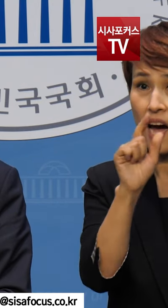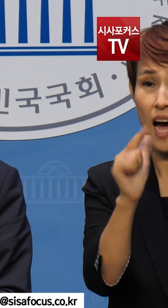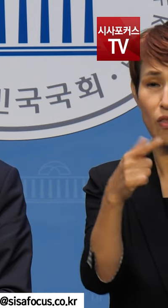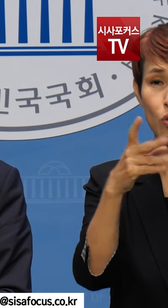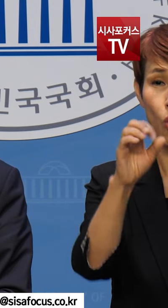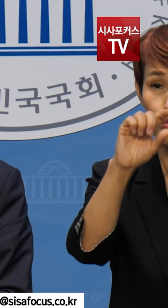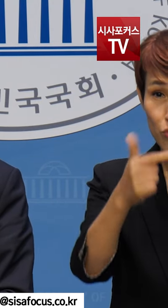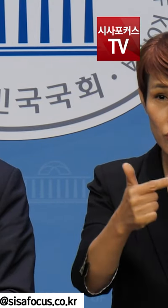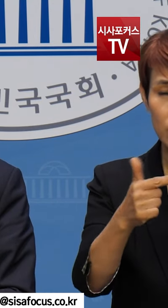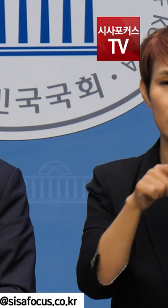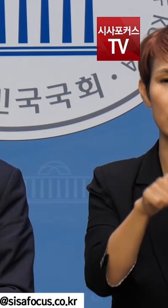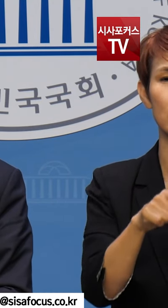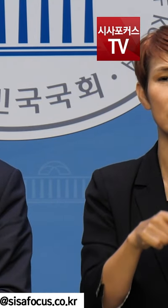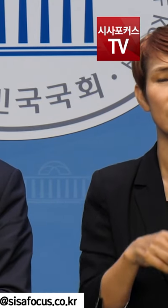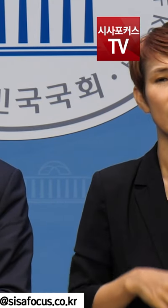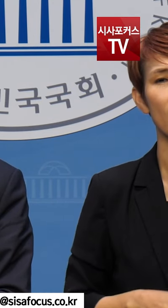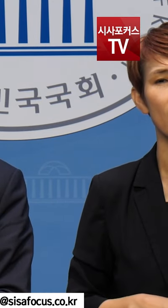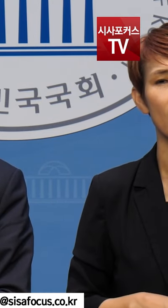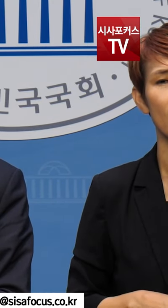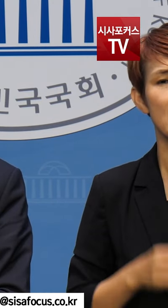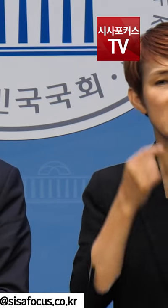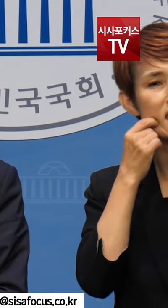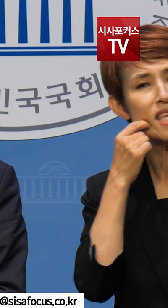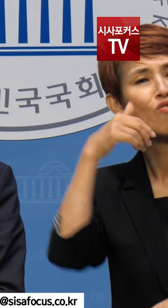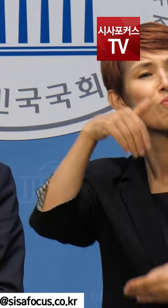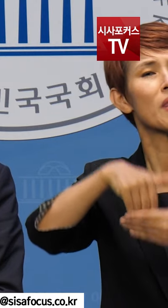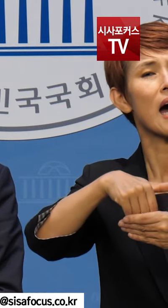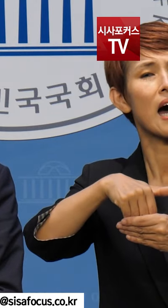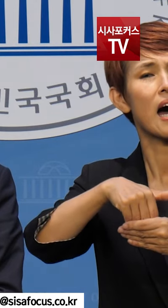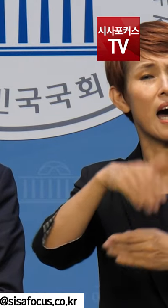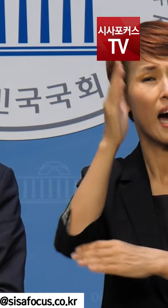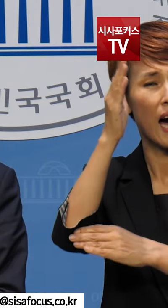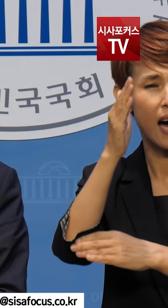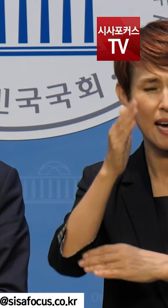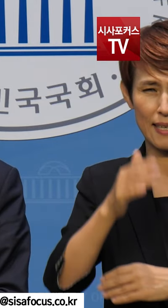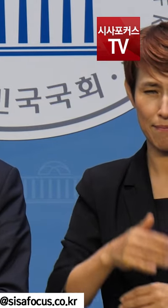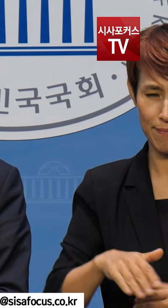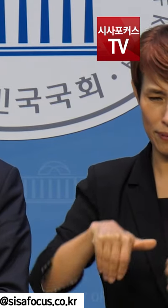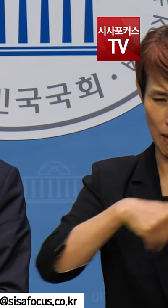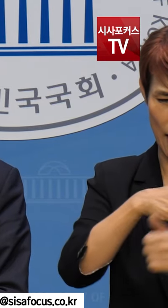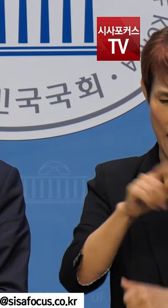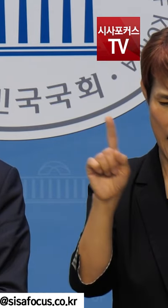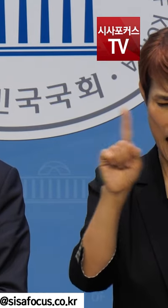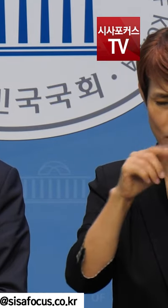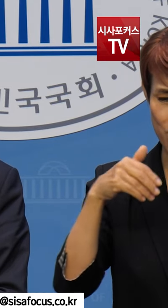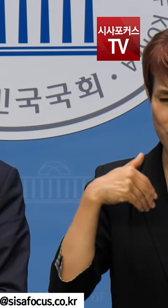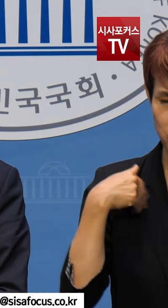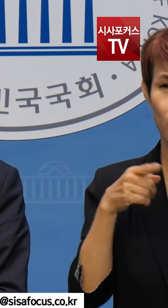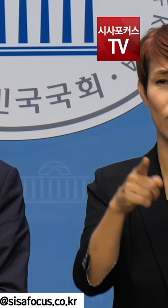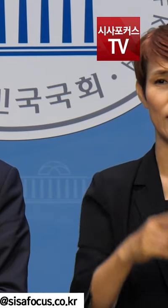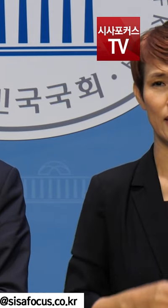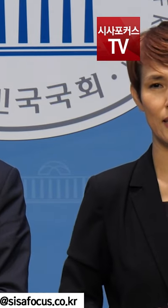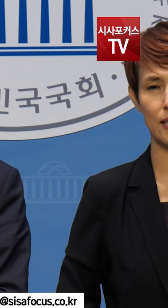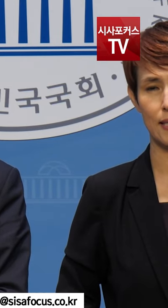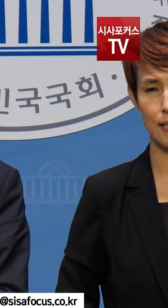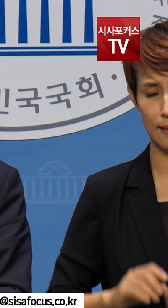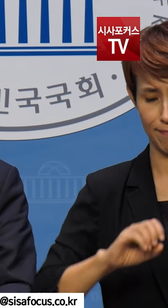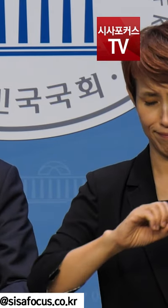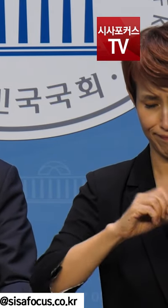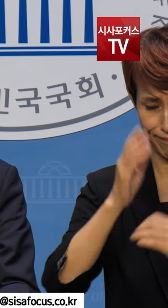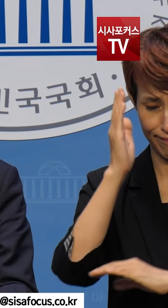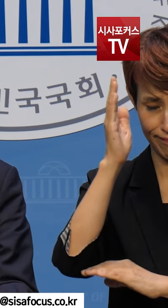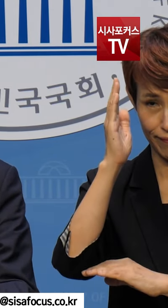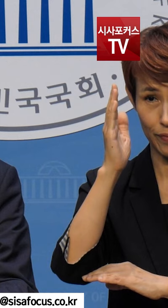인기투표다라는 식의 발언은 정말 현실을 몰라도 너무 모르는 왜곡이자